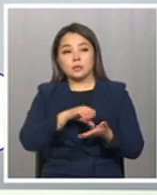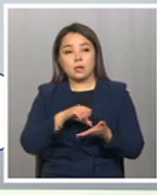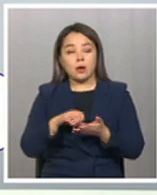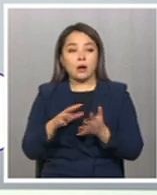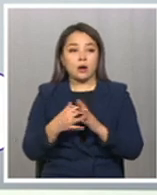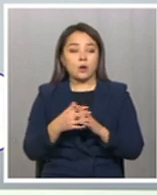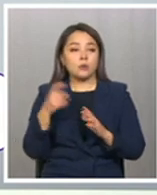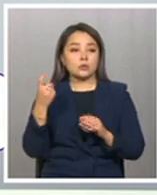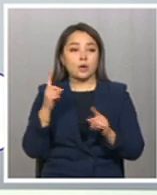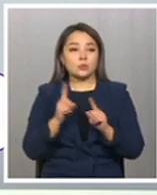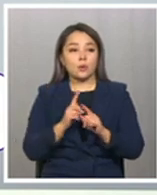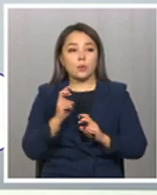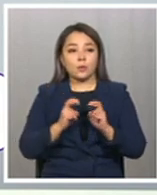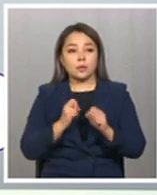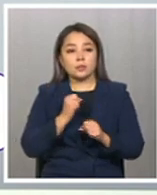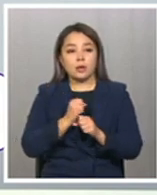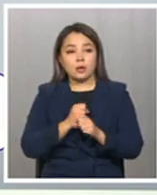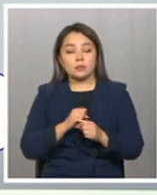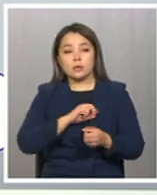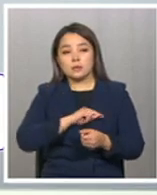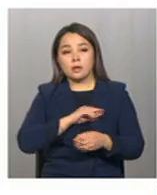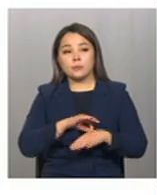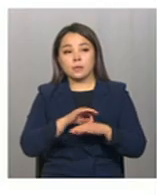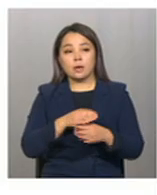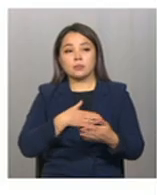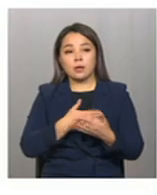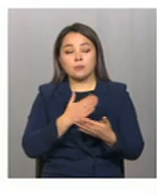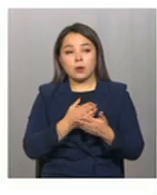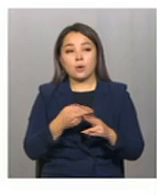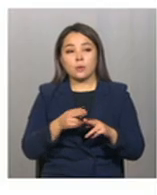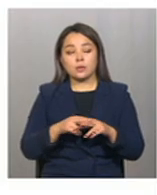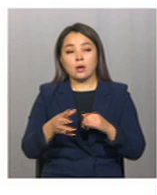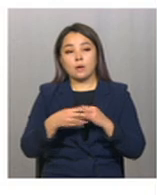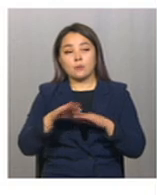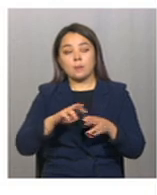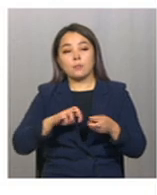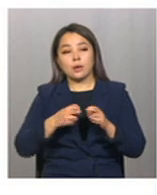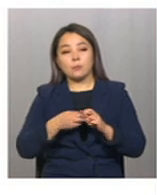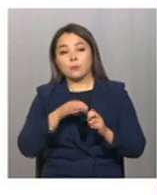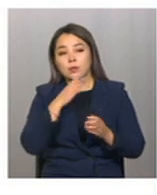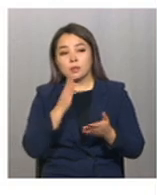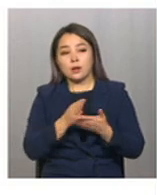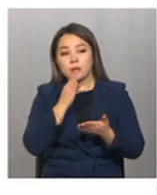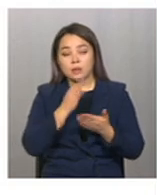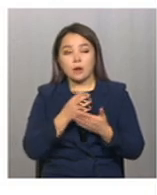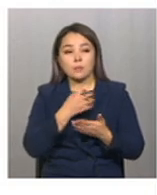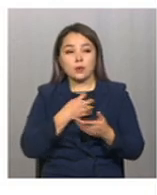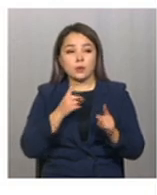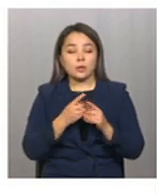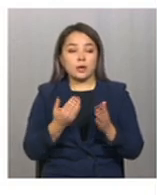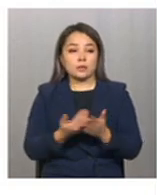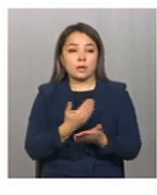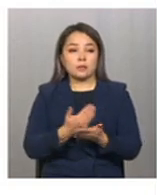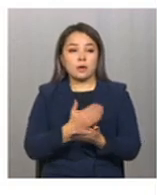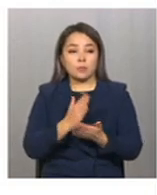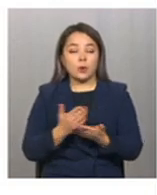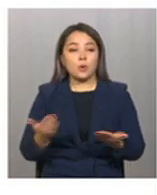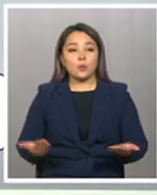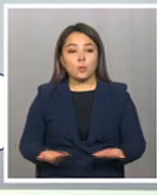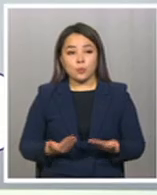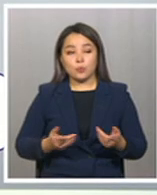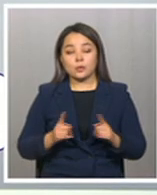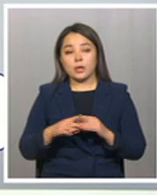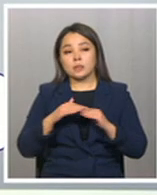шаруашылығы өнімдерін өндірумен айналысады. Енді сондықтан бұл аймақта да біраз проблемалар бар. Оның негізгілеріне тоқталып кетсек, өмір сүру